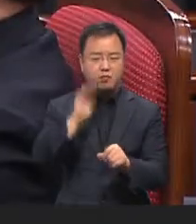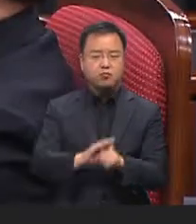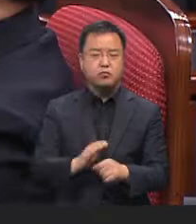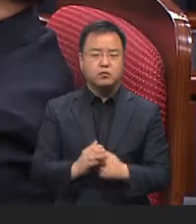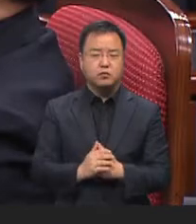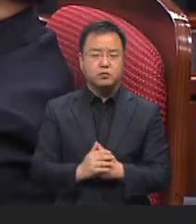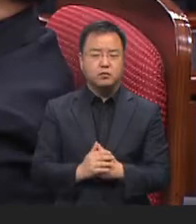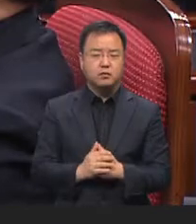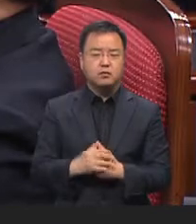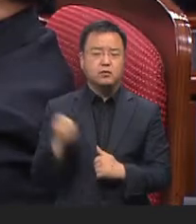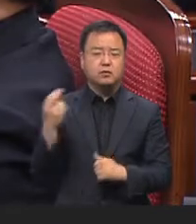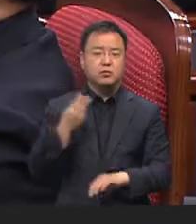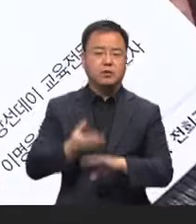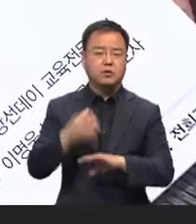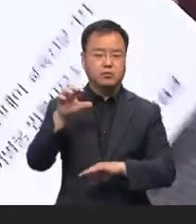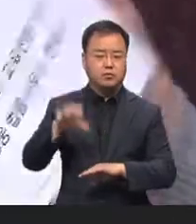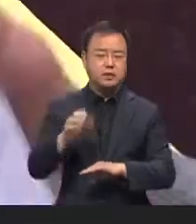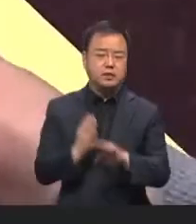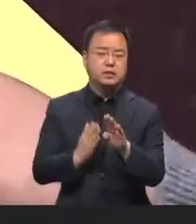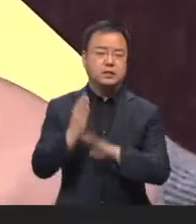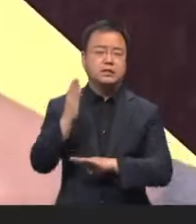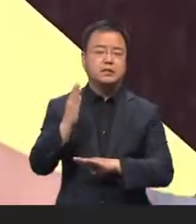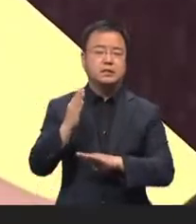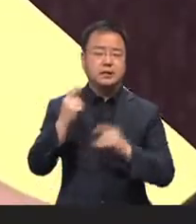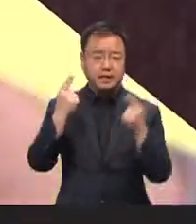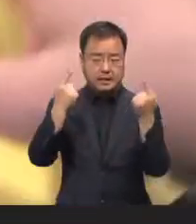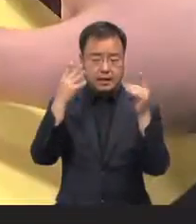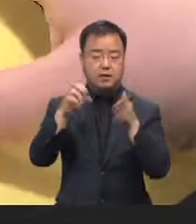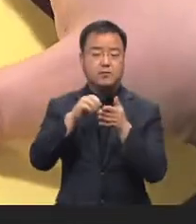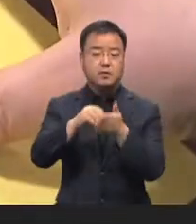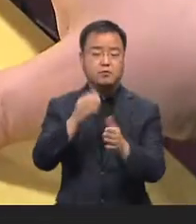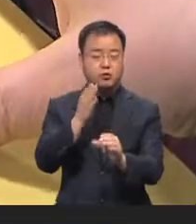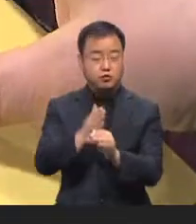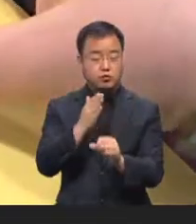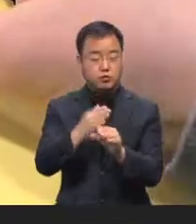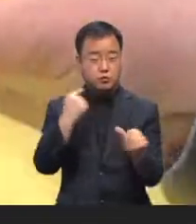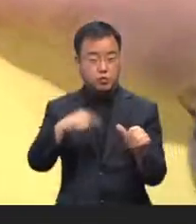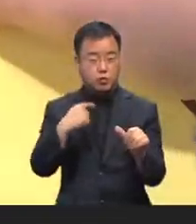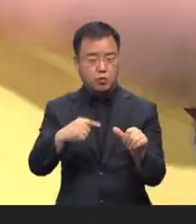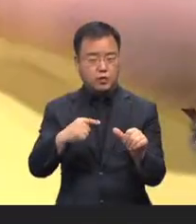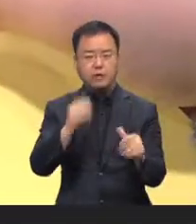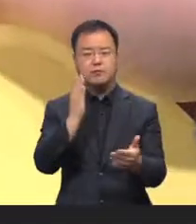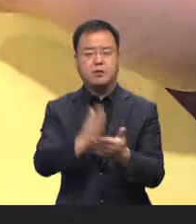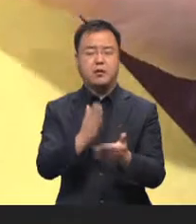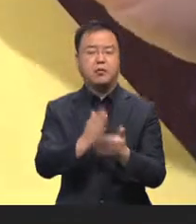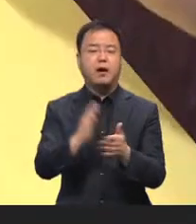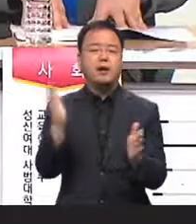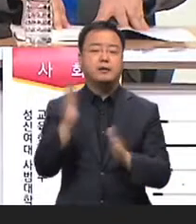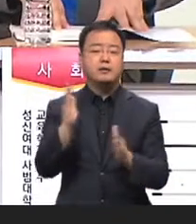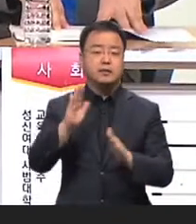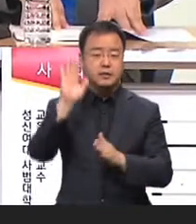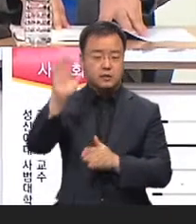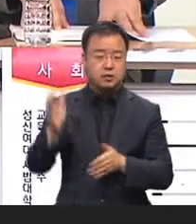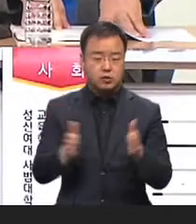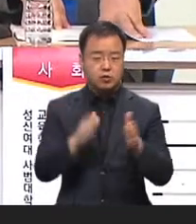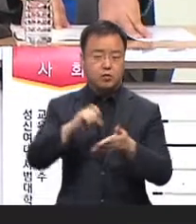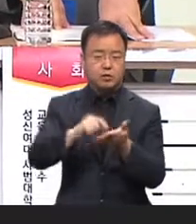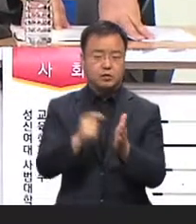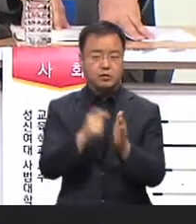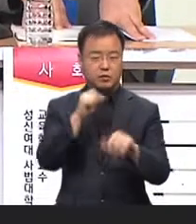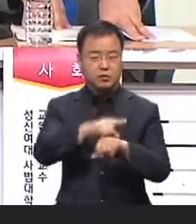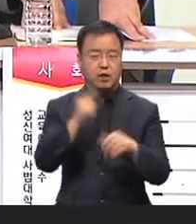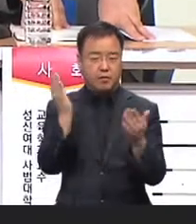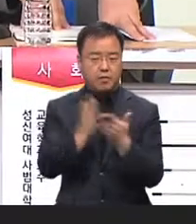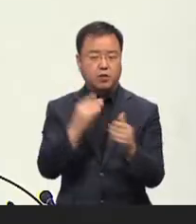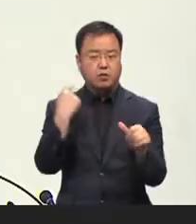한편에서 자사고가 지나친 입시 중심 교육에서 벗어나 학생의 진로와 적성을 고려하는 다양한 교육을 해야 한다는 지적도